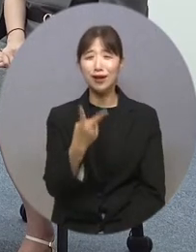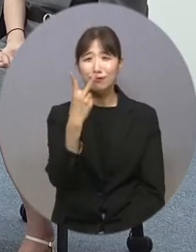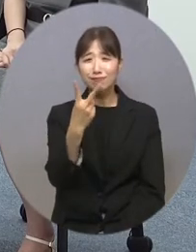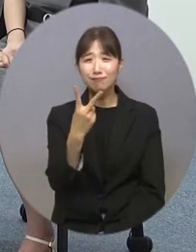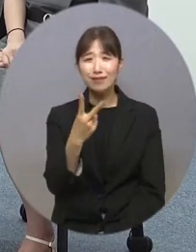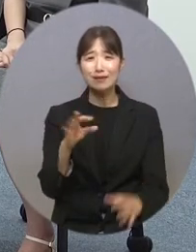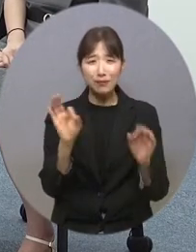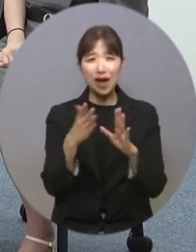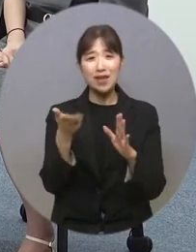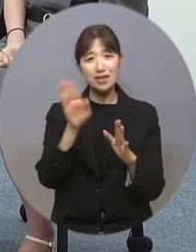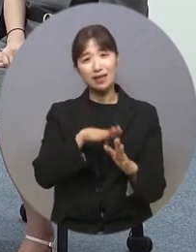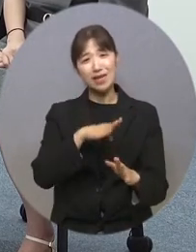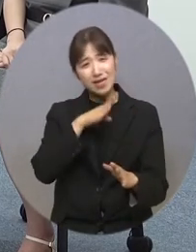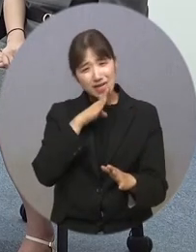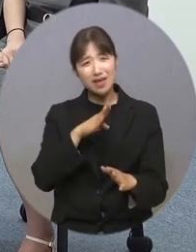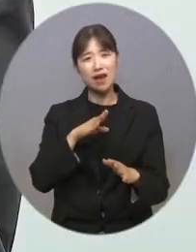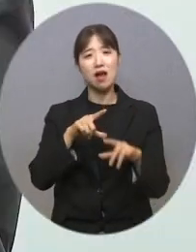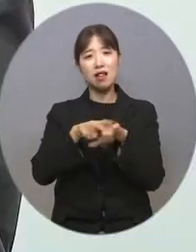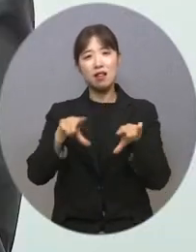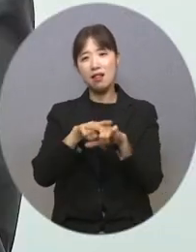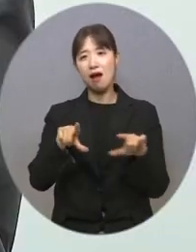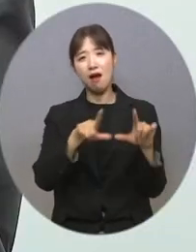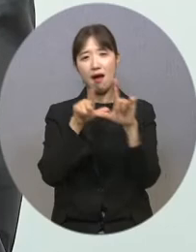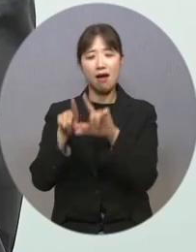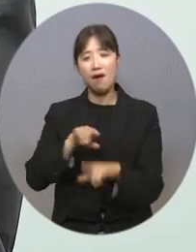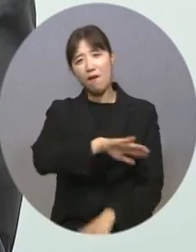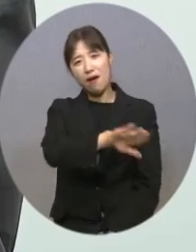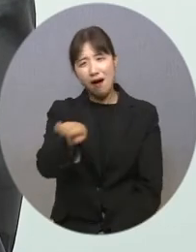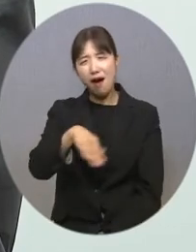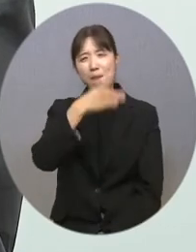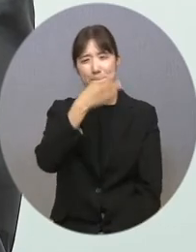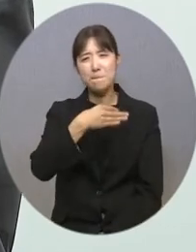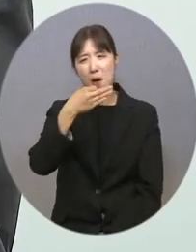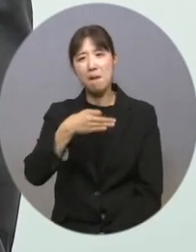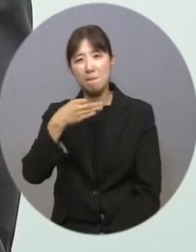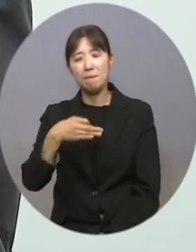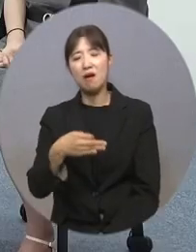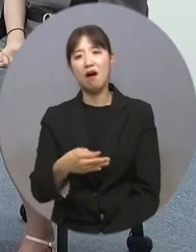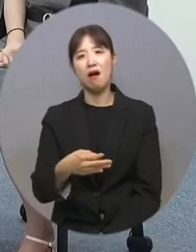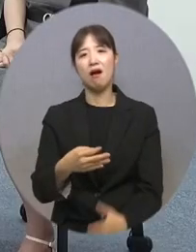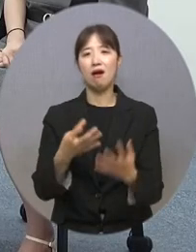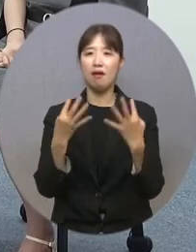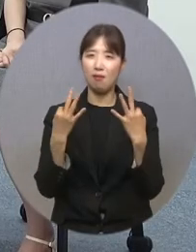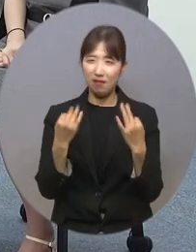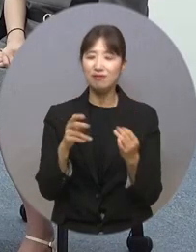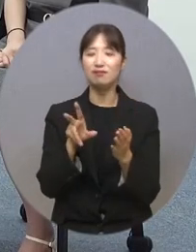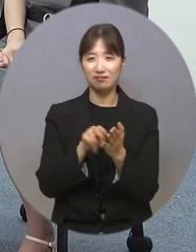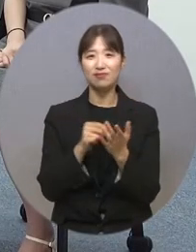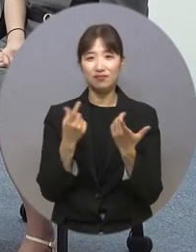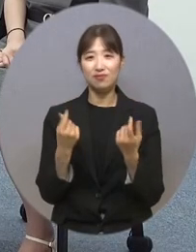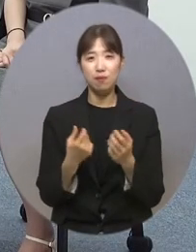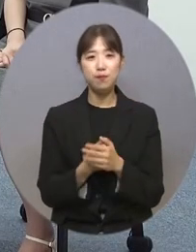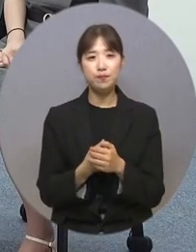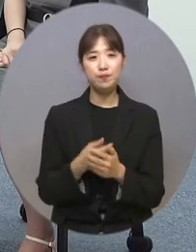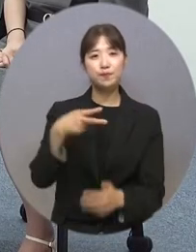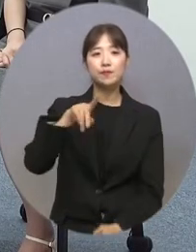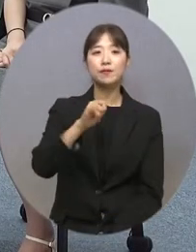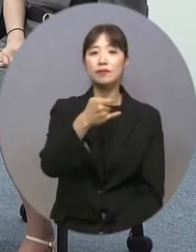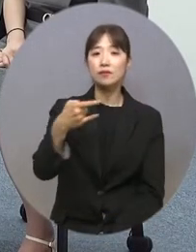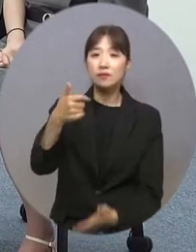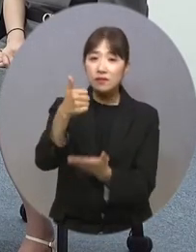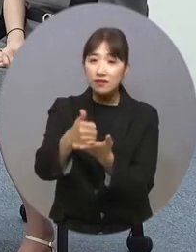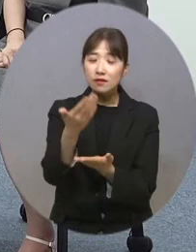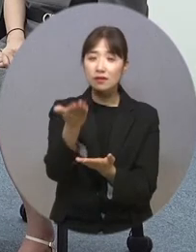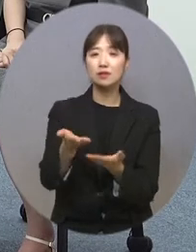모든 것들이 지금의 다 말씀에서 일상에서 지금 나오고 있는 그런 생각이 들어요 성인 님은 직장 가서